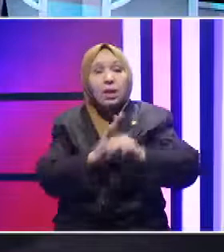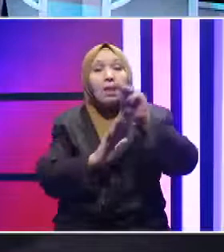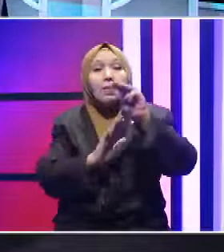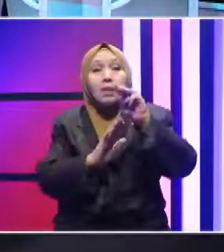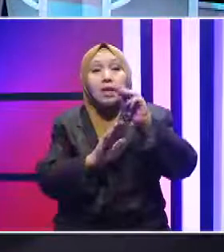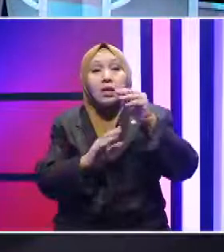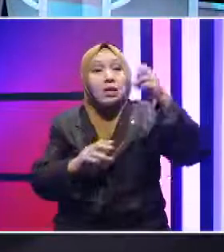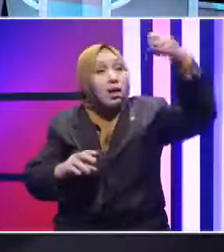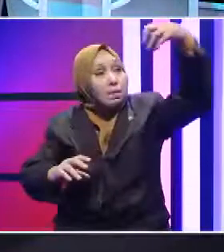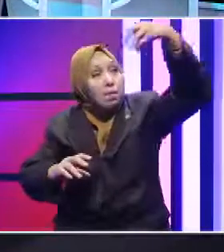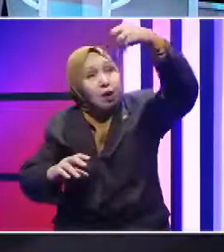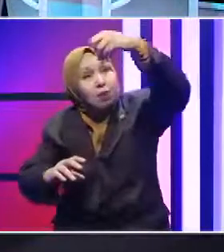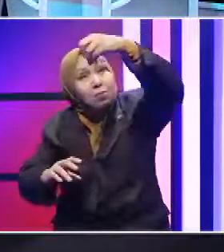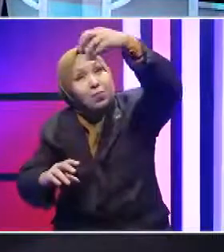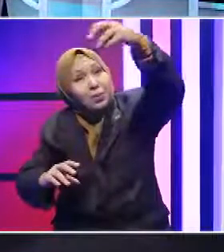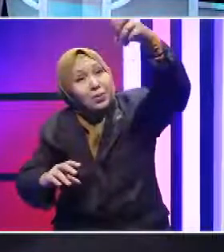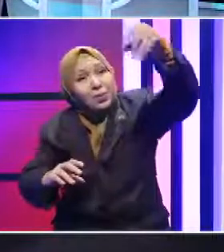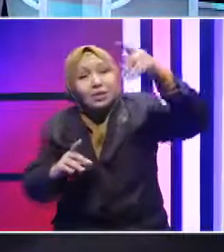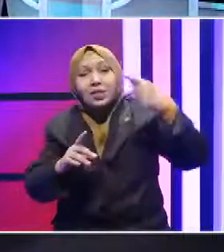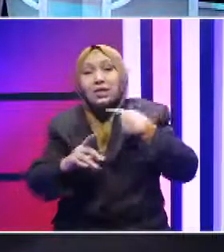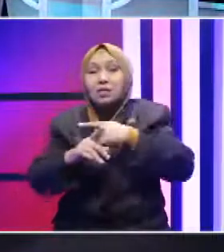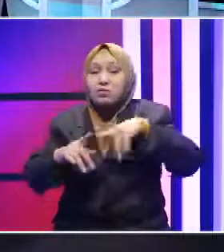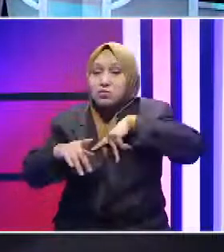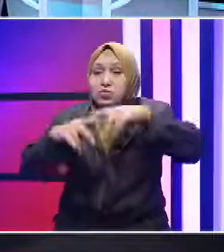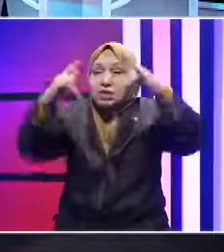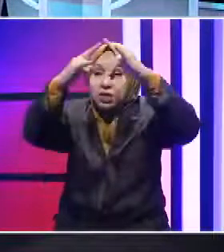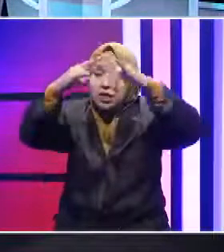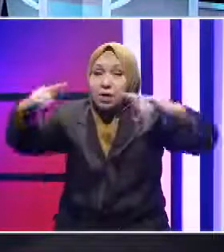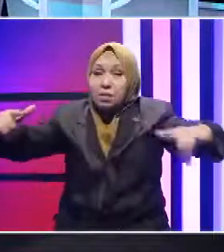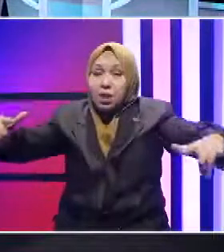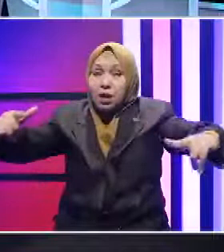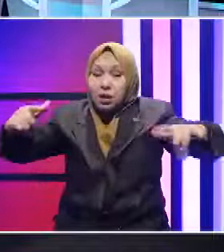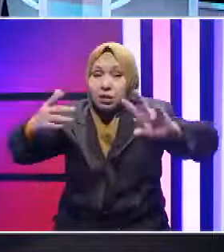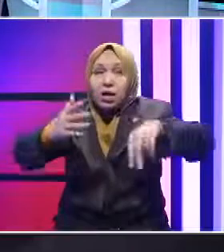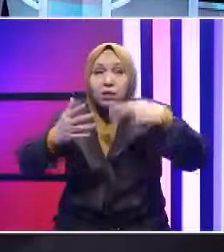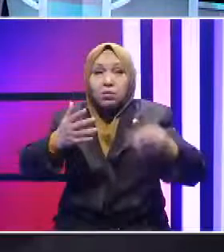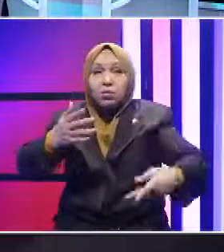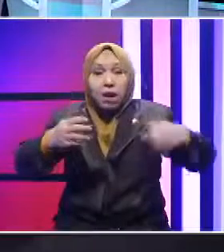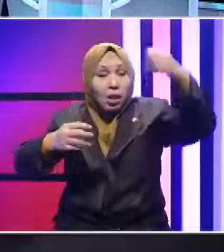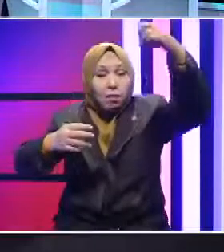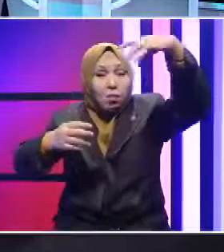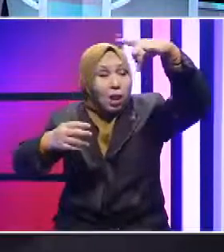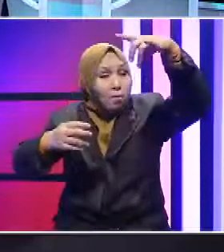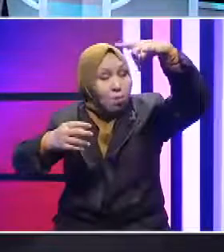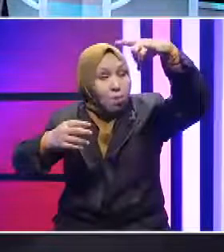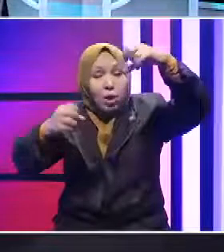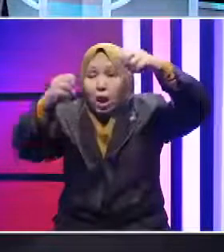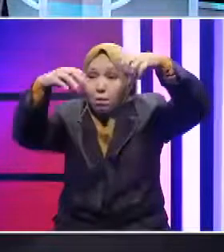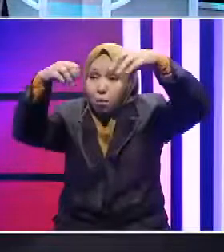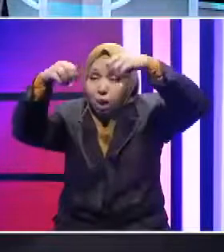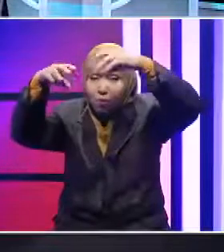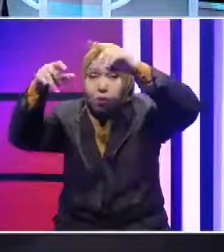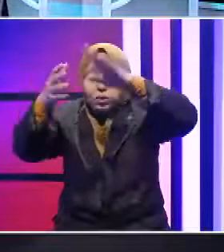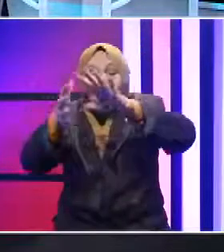kemudian adalah lampu-lampu ke kan, bila kita punya kemah tu berantakan, jatuh lampu-lampunya, habis berselerak, maka itulah